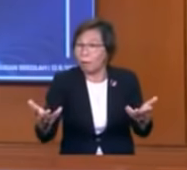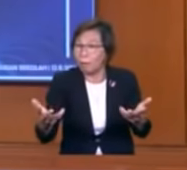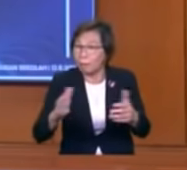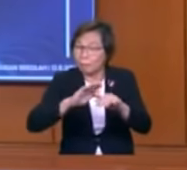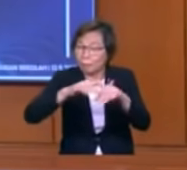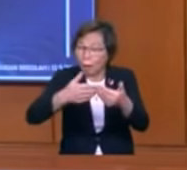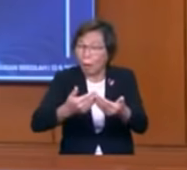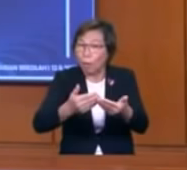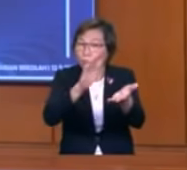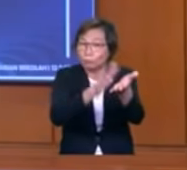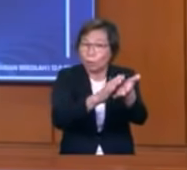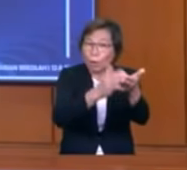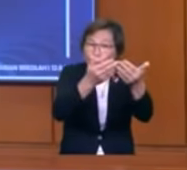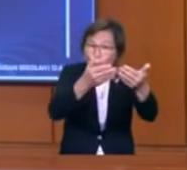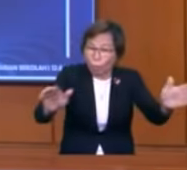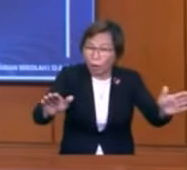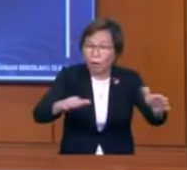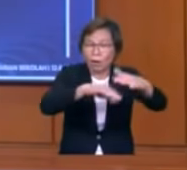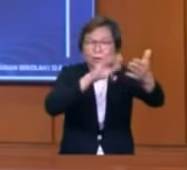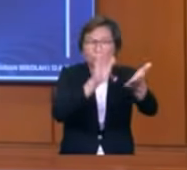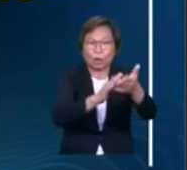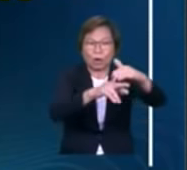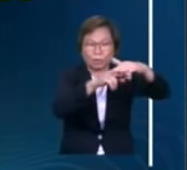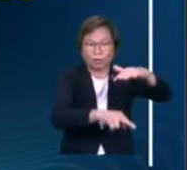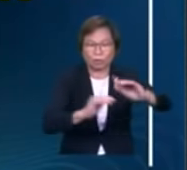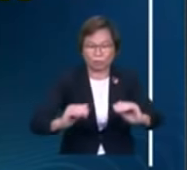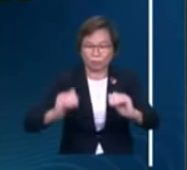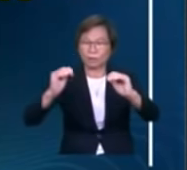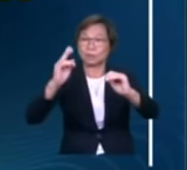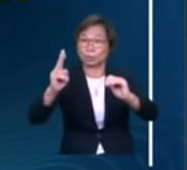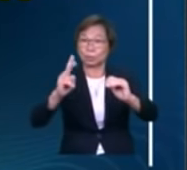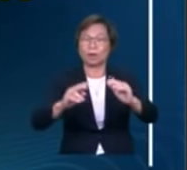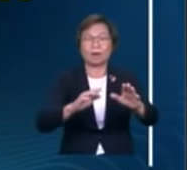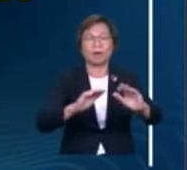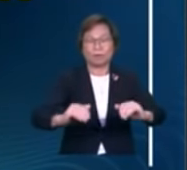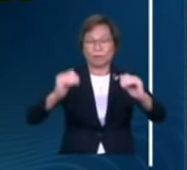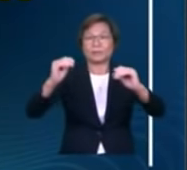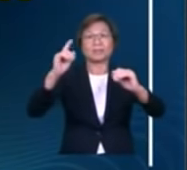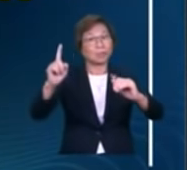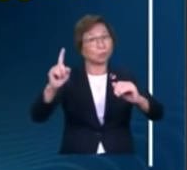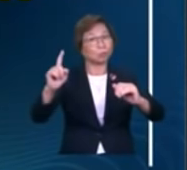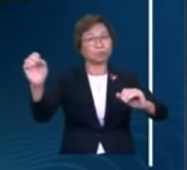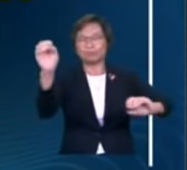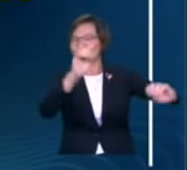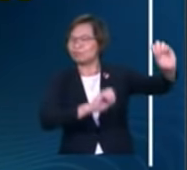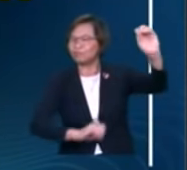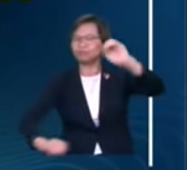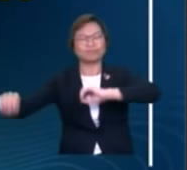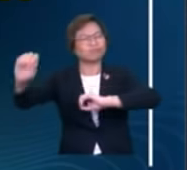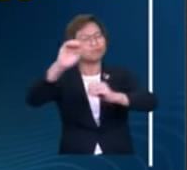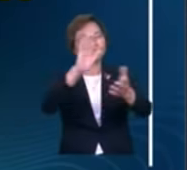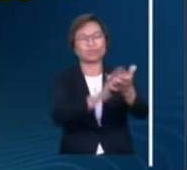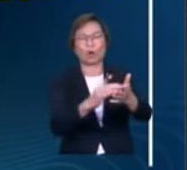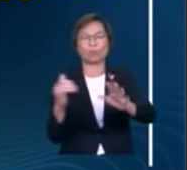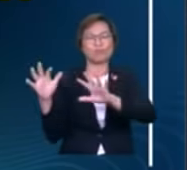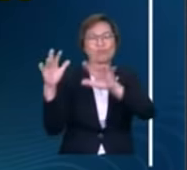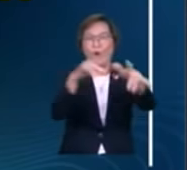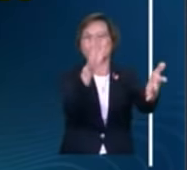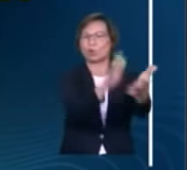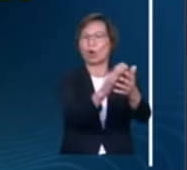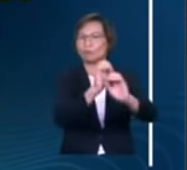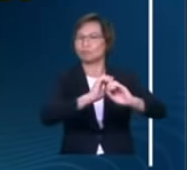Pulau pembukaan sekolah rendah dalam pasal 2 pasal 1 tidak ada yang akan ke sekolah dan